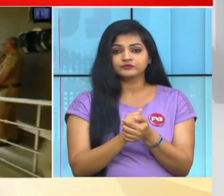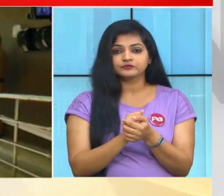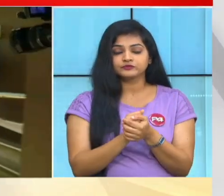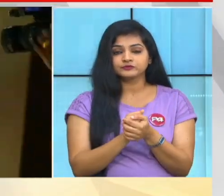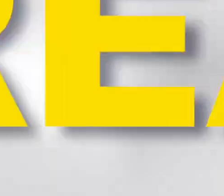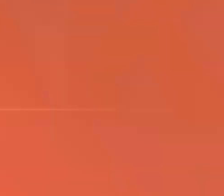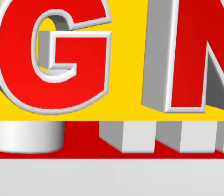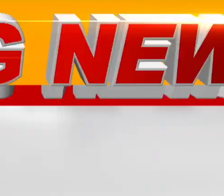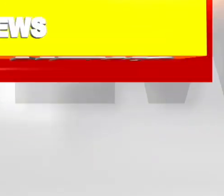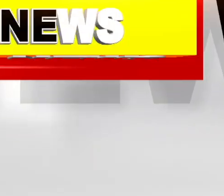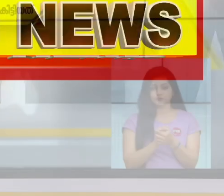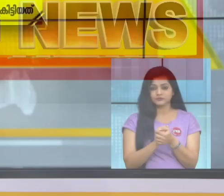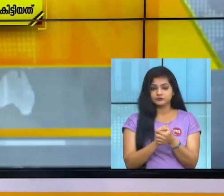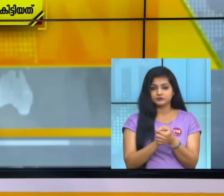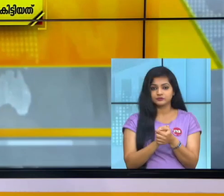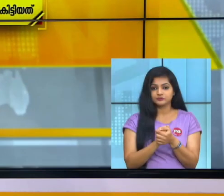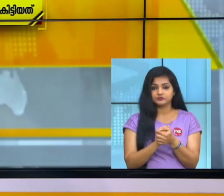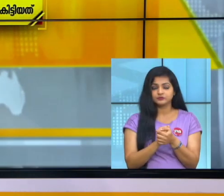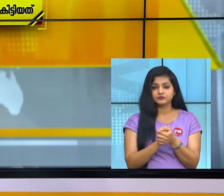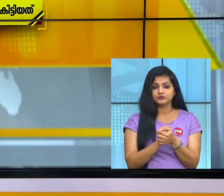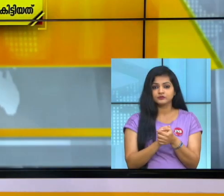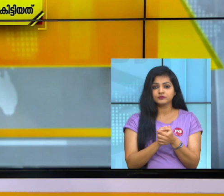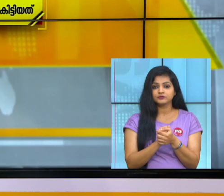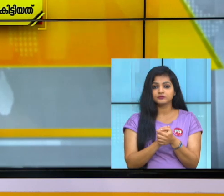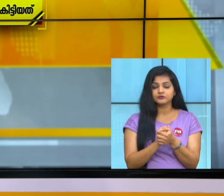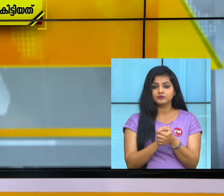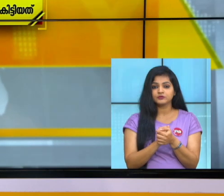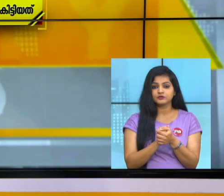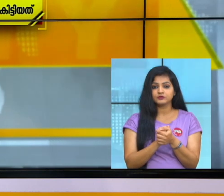രാഹുൽ വിജയനിലേക്ക് എത്തുന്നതിന് ചെറിയ ചില സാങ്കേതിക തടസ്സങ്ങളുണ്ട്.